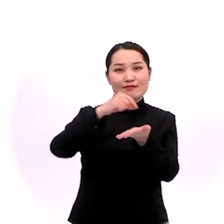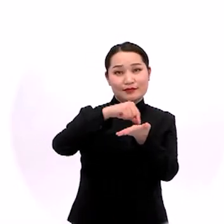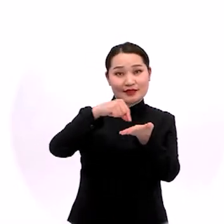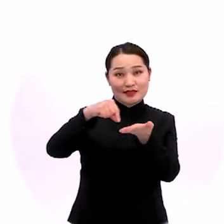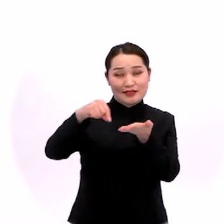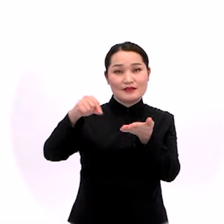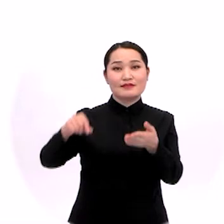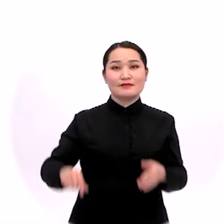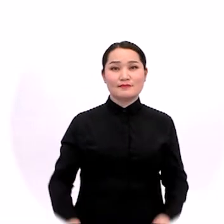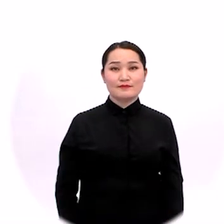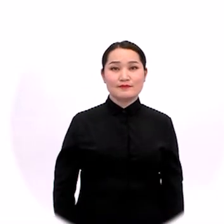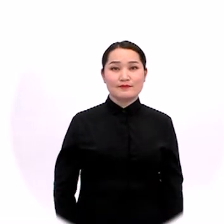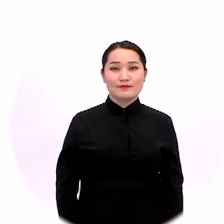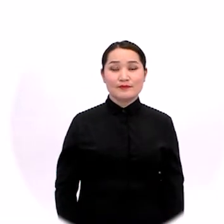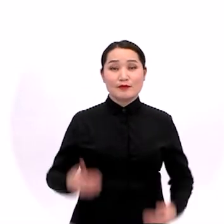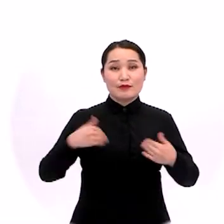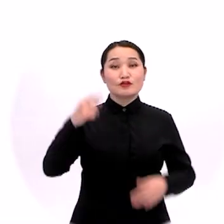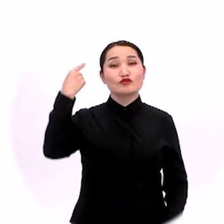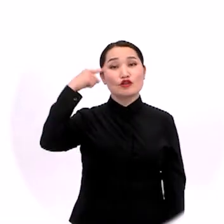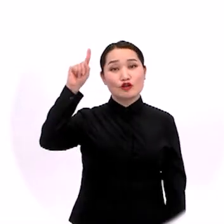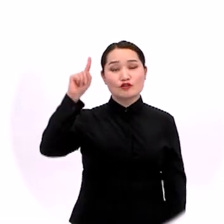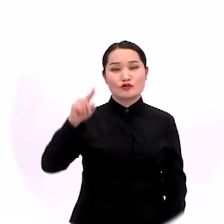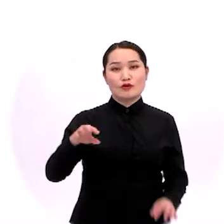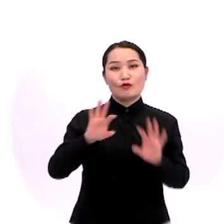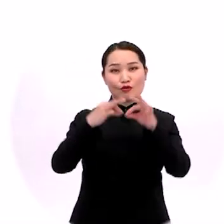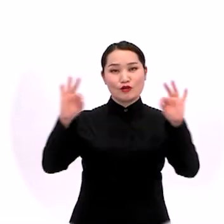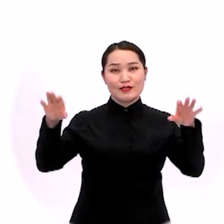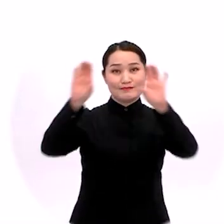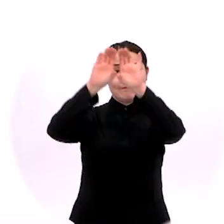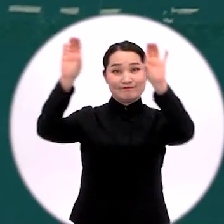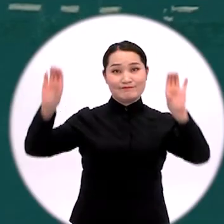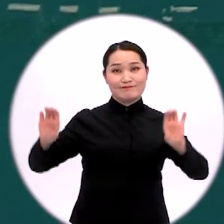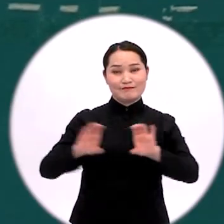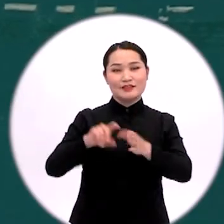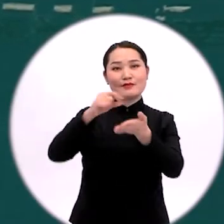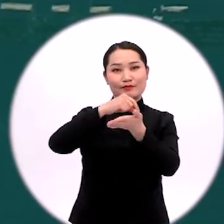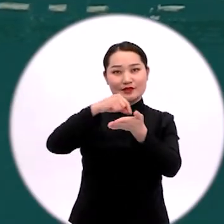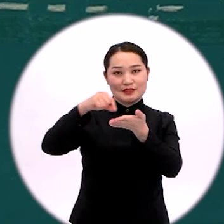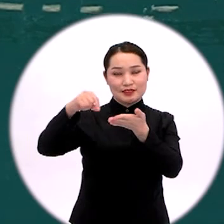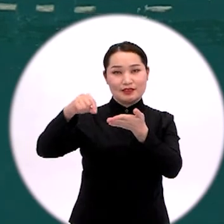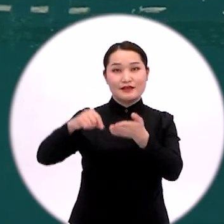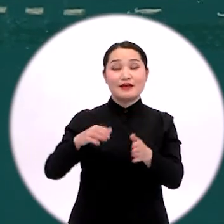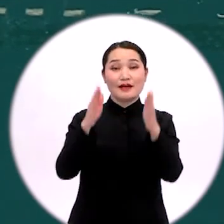бичээрэй. Багшин зохиосон өгүүлбэрээ мөн самбарт бичээ.